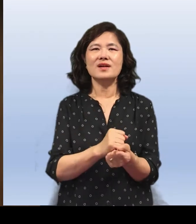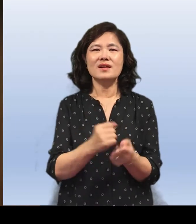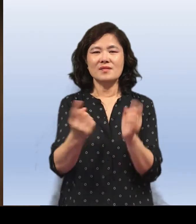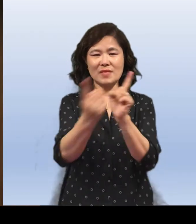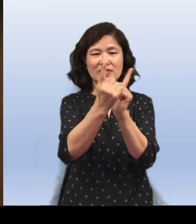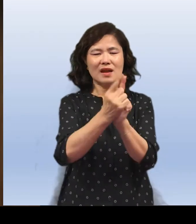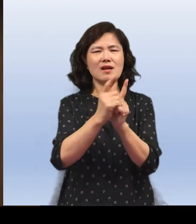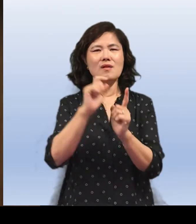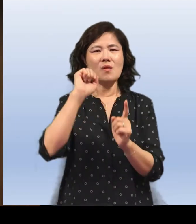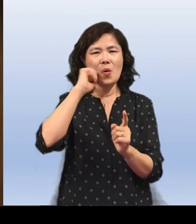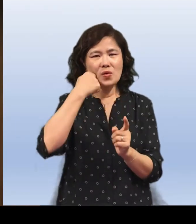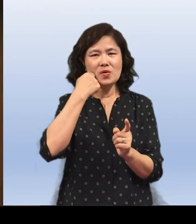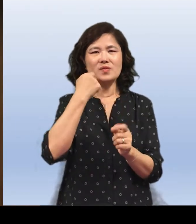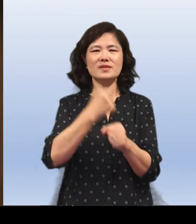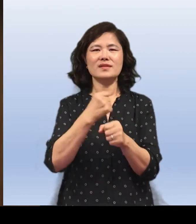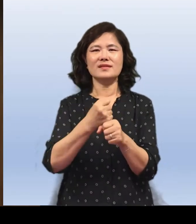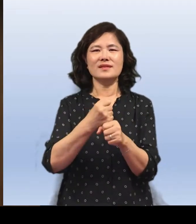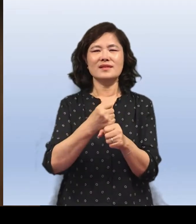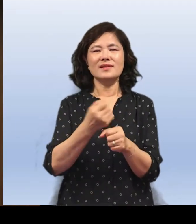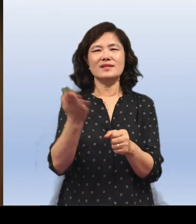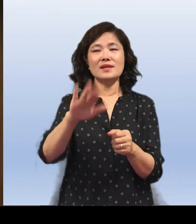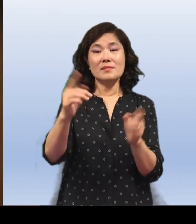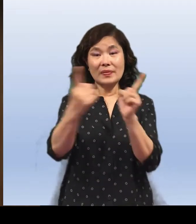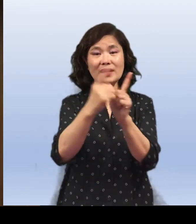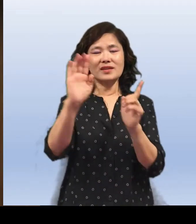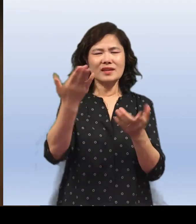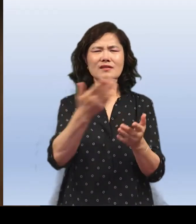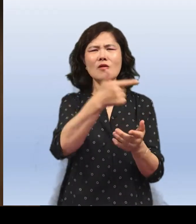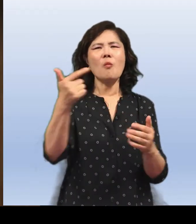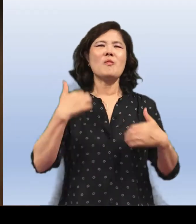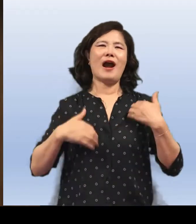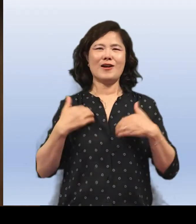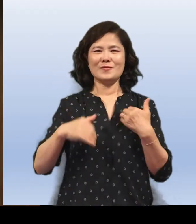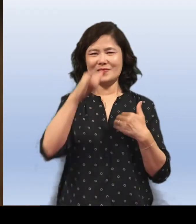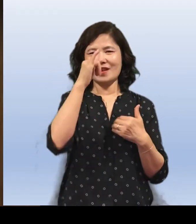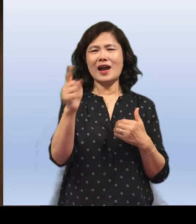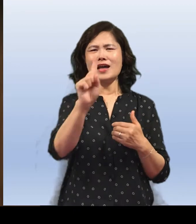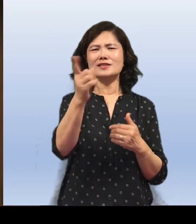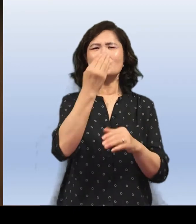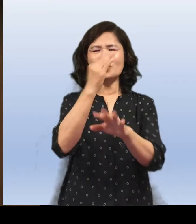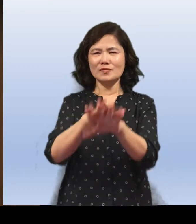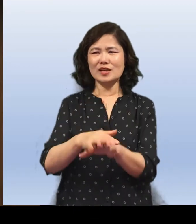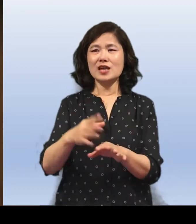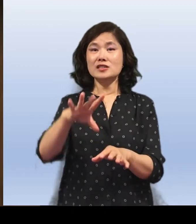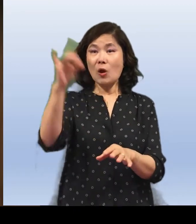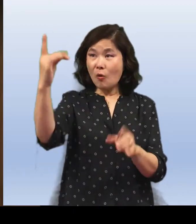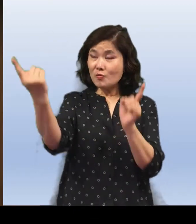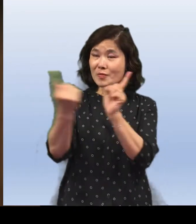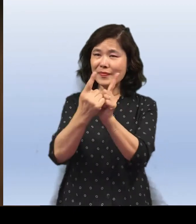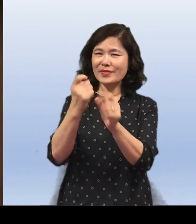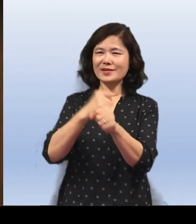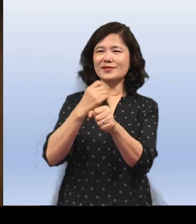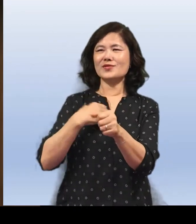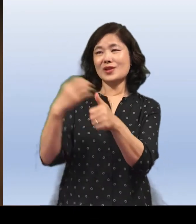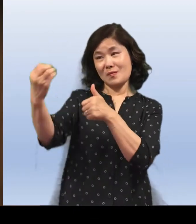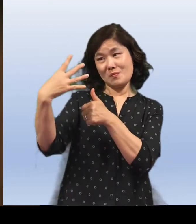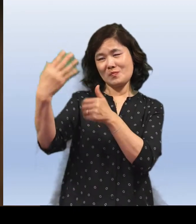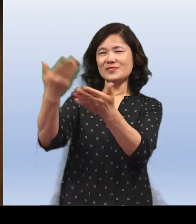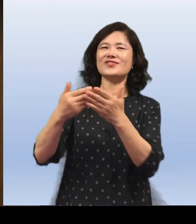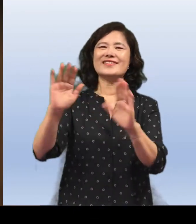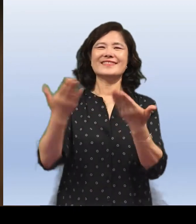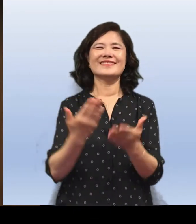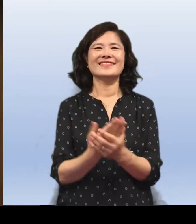대면에서 뵀는데 반가운지 몰랐습니다. 근데 한 분 성도님께서 저한테 이제 만나서 이제 대면했을 때 이런 얘기를 하셨어요.